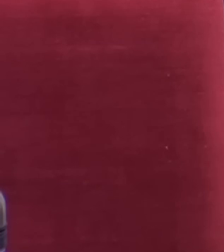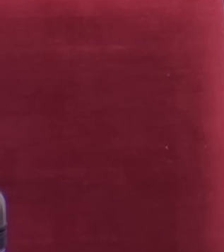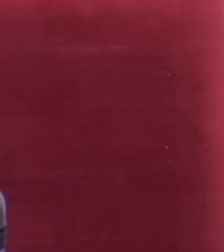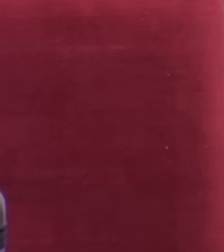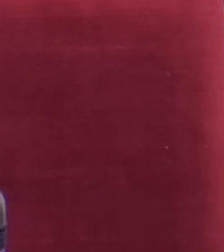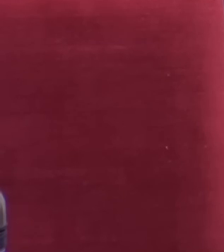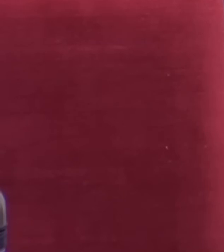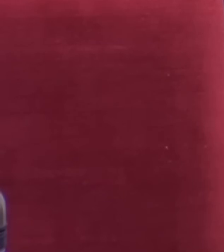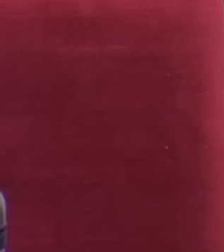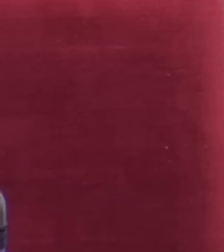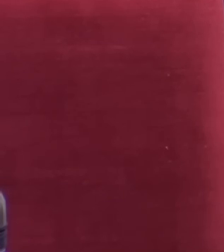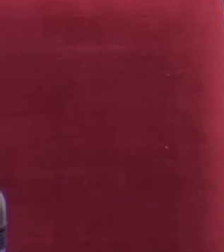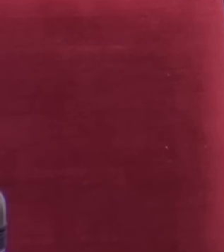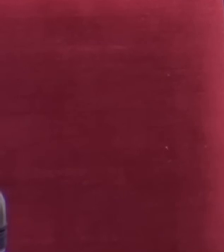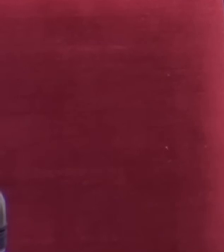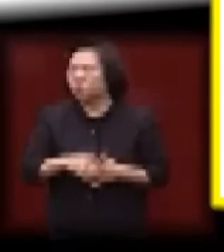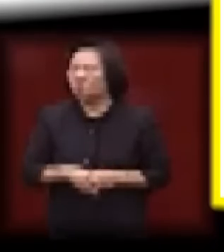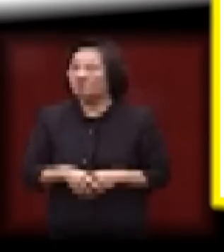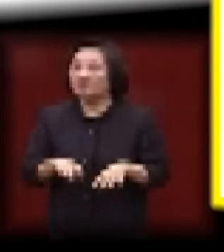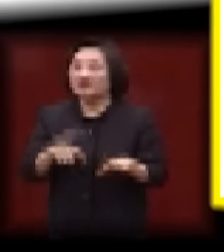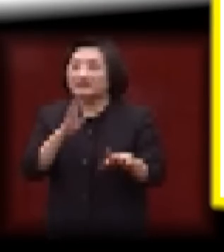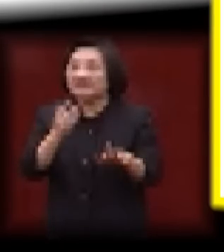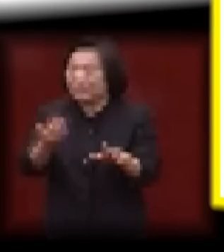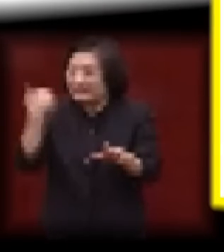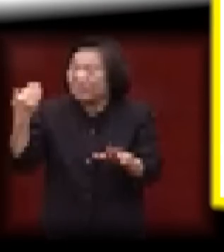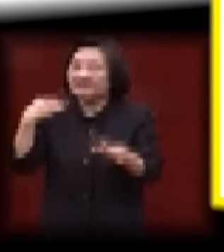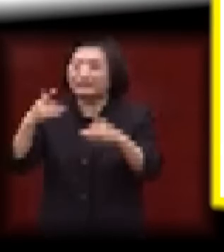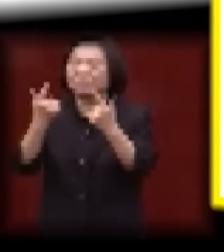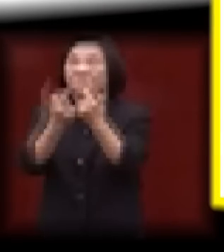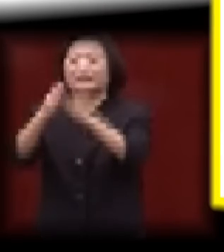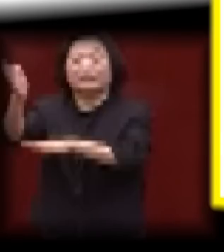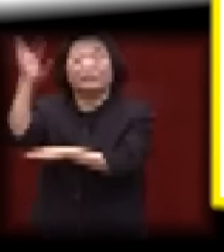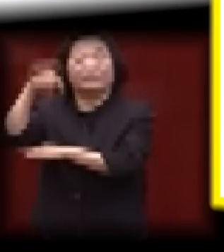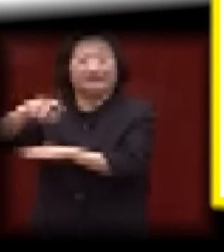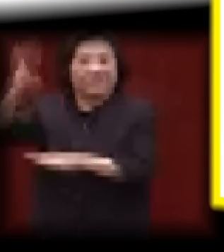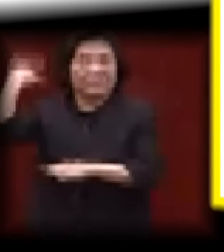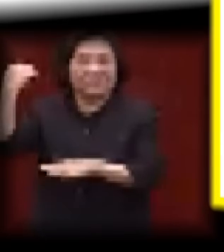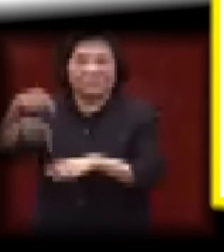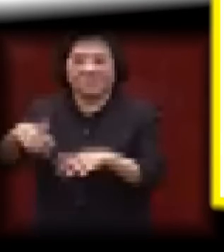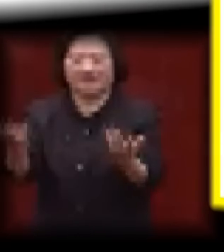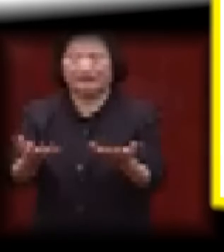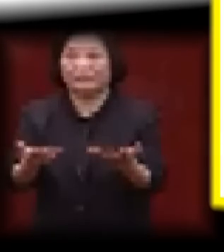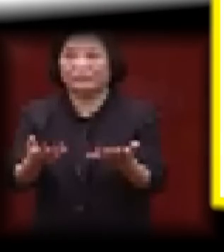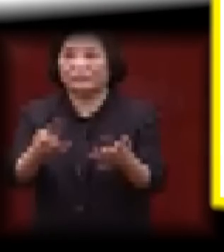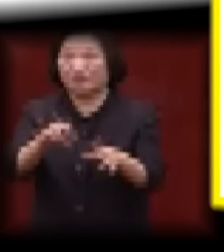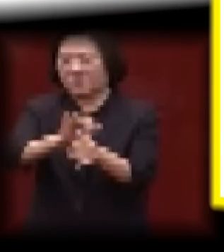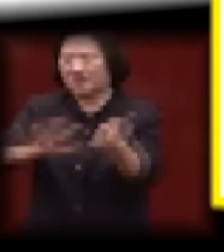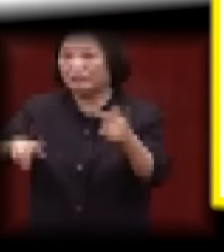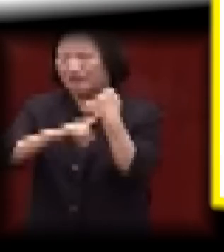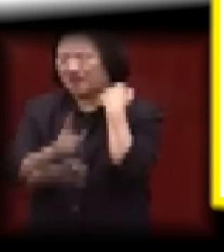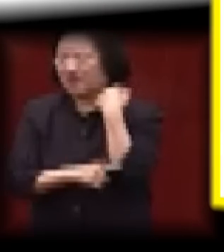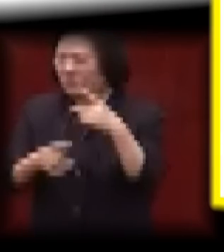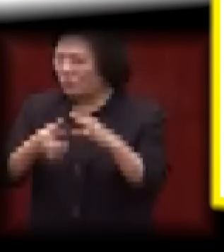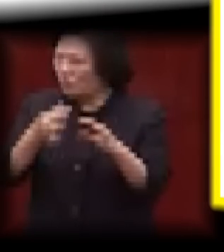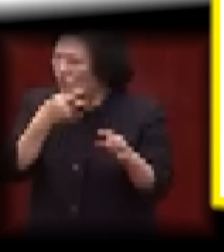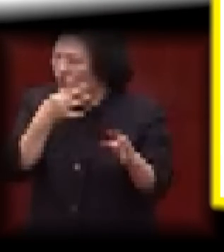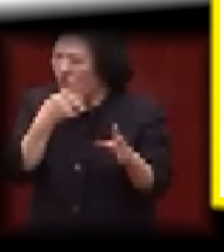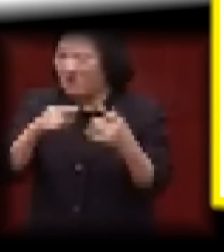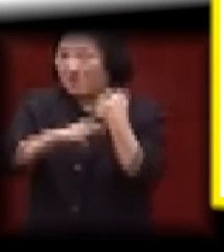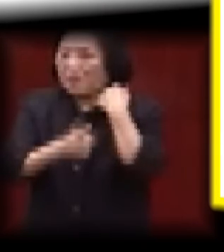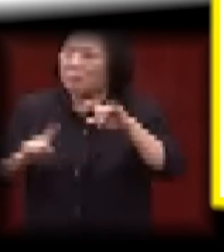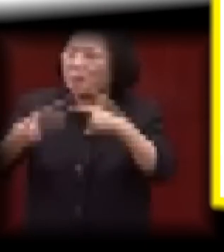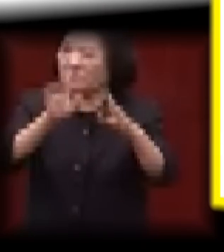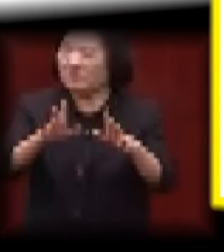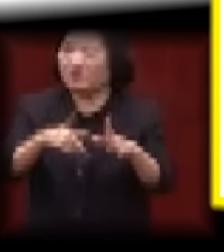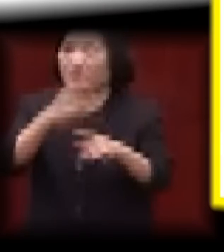题，因为在前四五时代，因为这个案子有牵涉到一些法律问题，还有在诉讼，所以我们大概